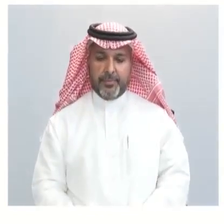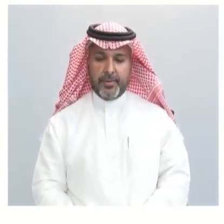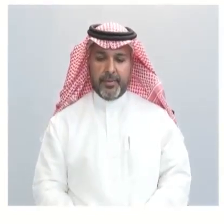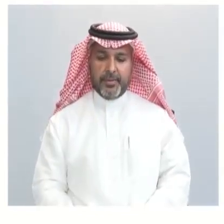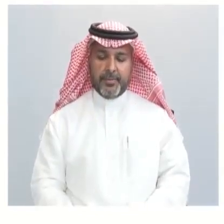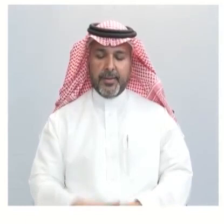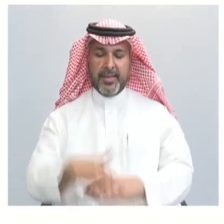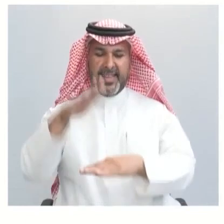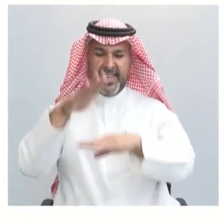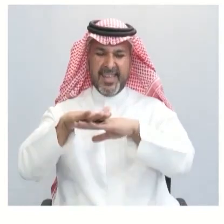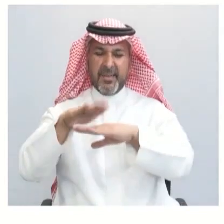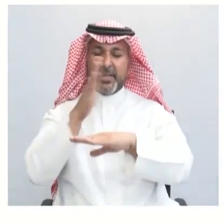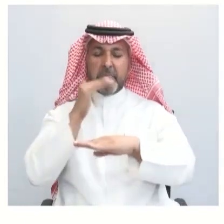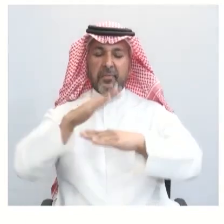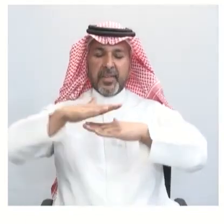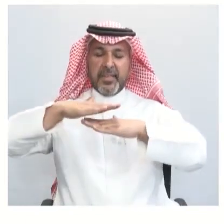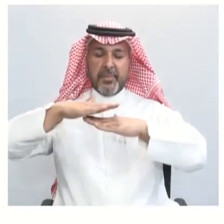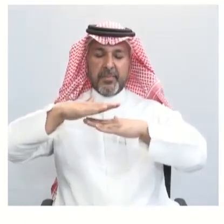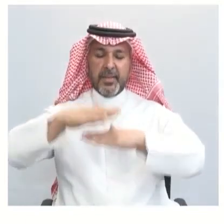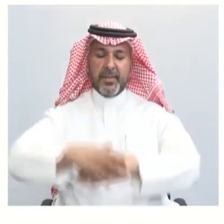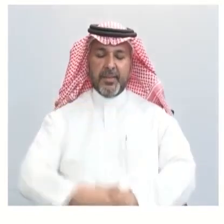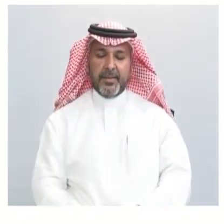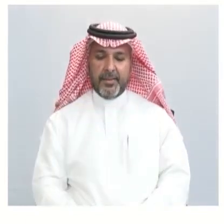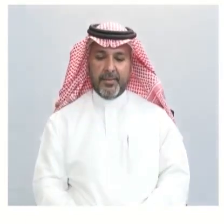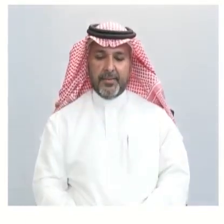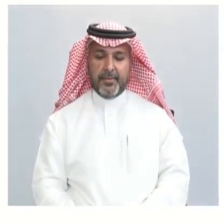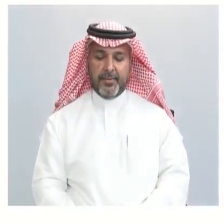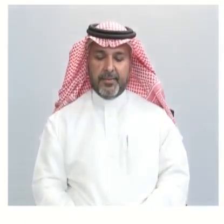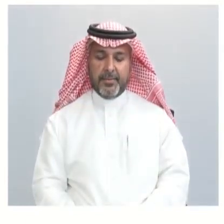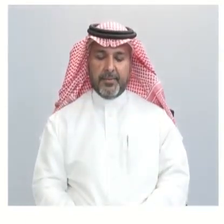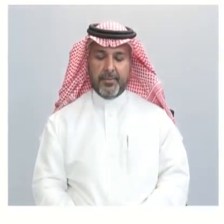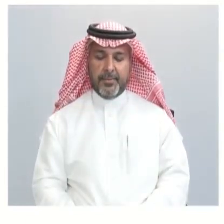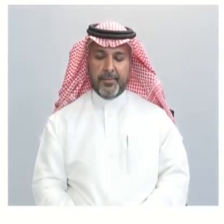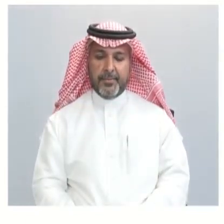خلاص لكن النقاط اللي اخترناها وصلت الى هذا